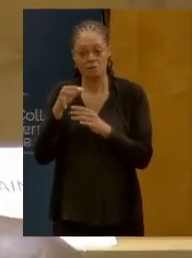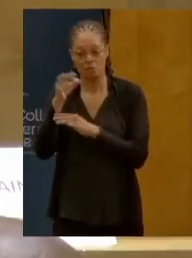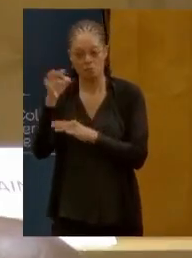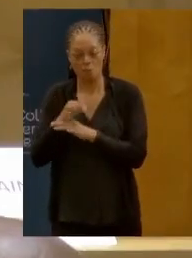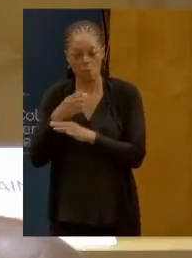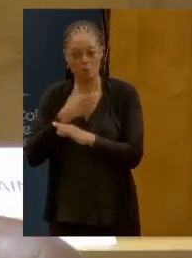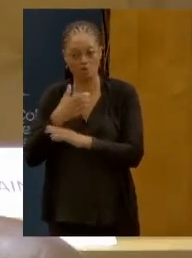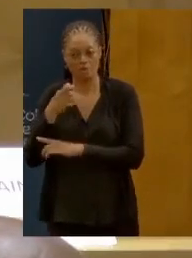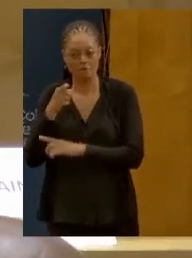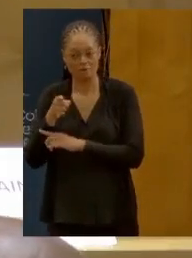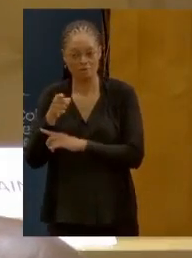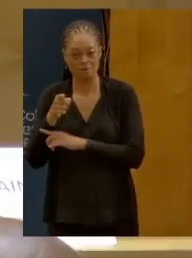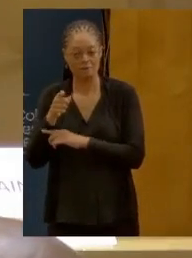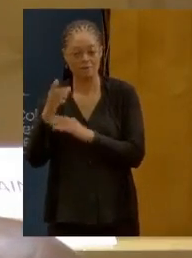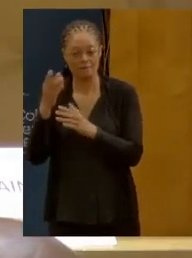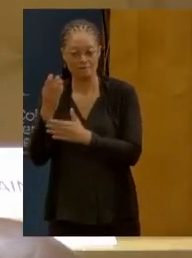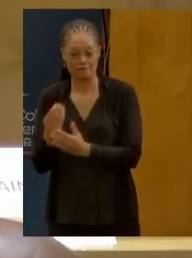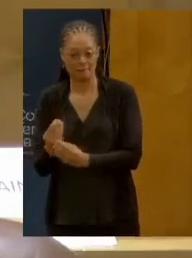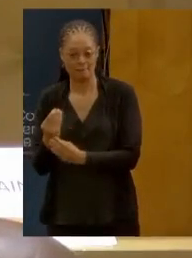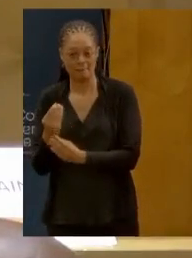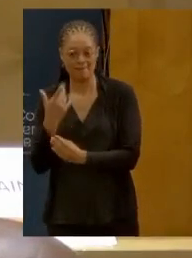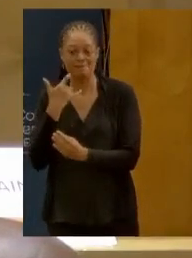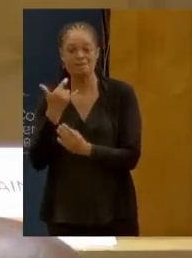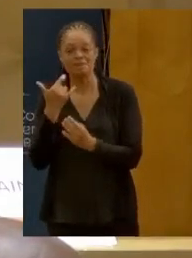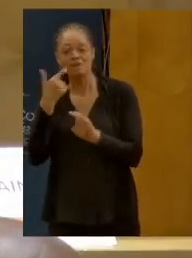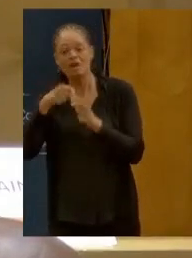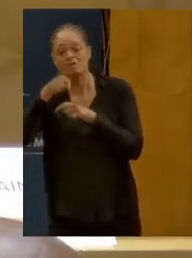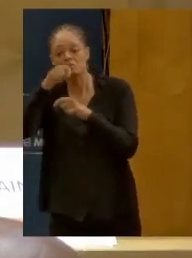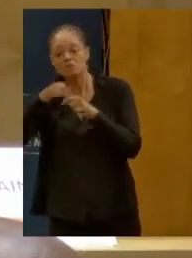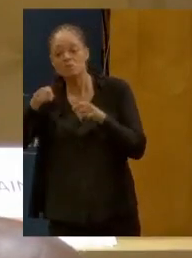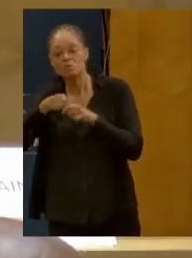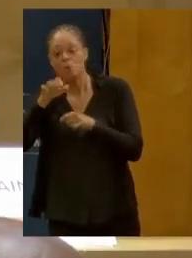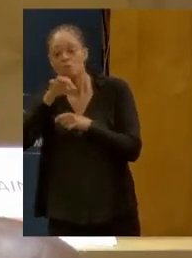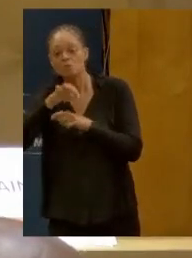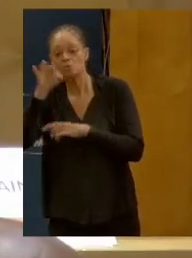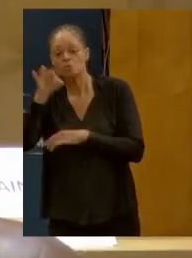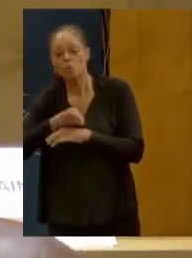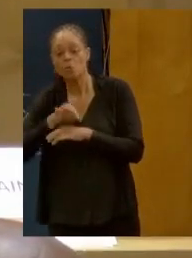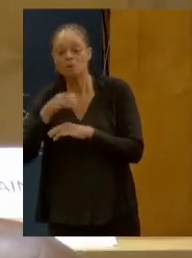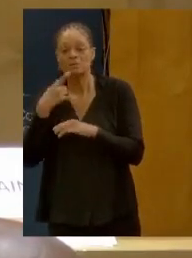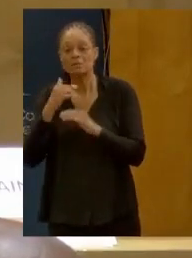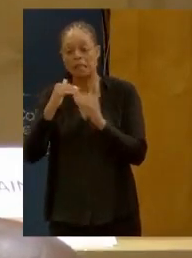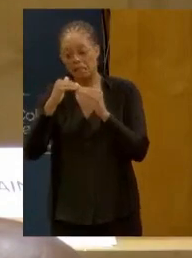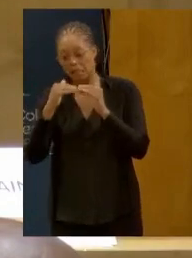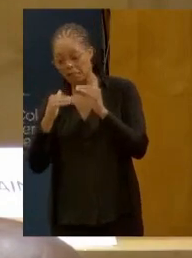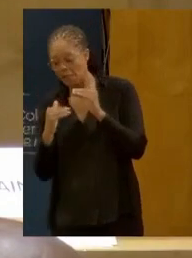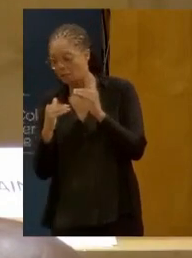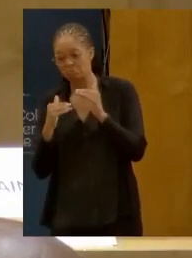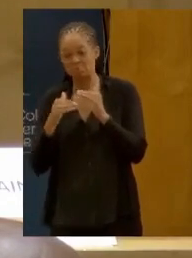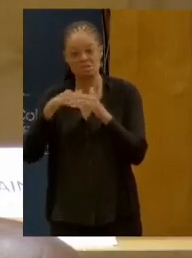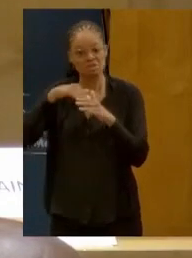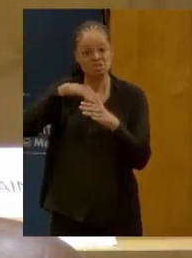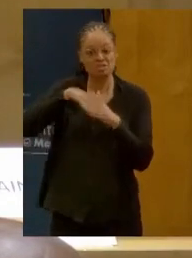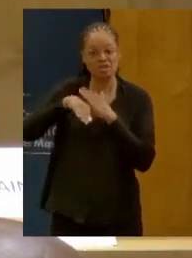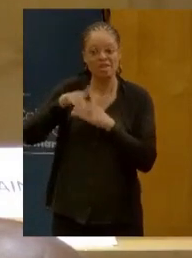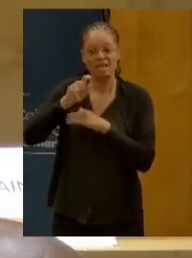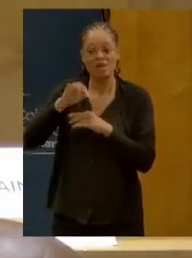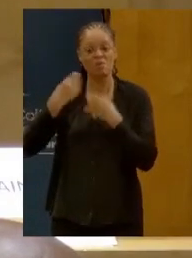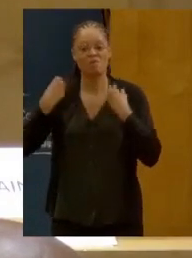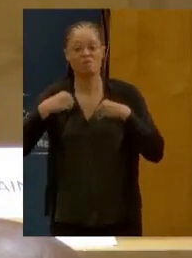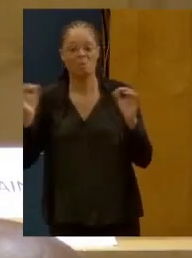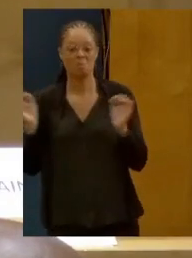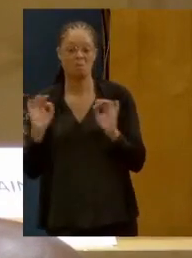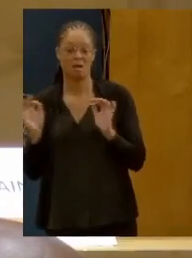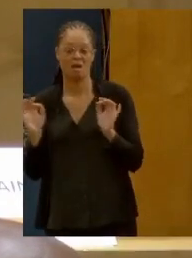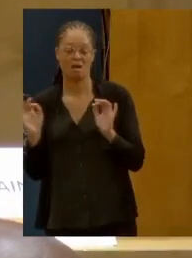même parfois, quand ça descend dessous le seuil, c'est même pas commercialisé au Galion. Donc il y a plein de trucs. Donc je pense qu'on